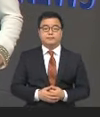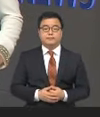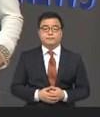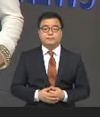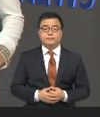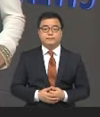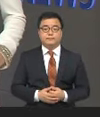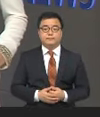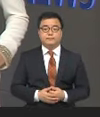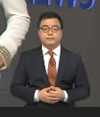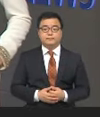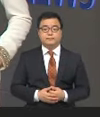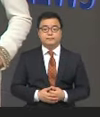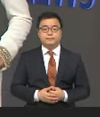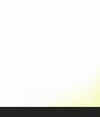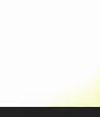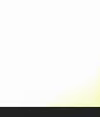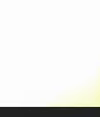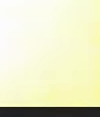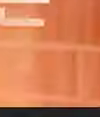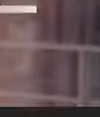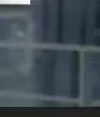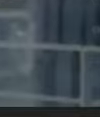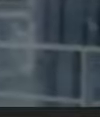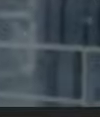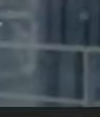기자가 전해드립니다.